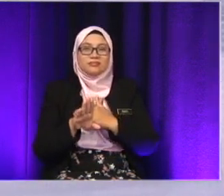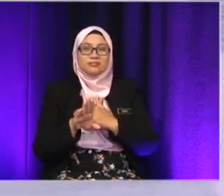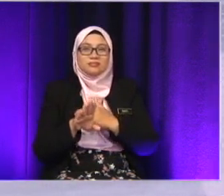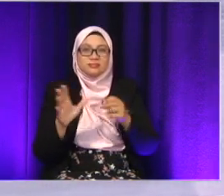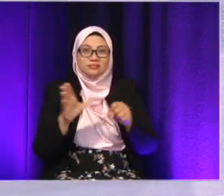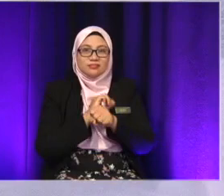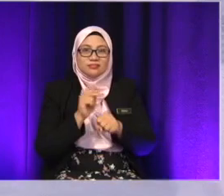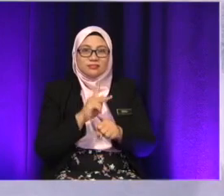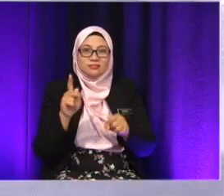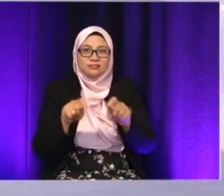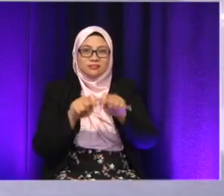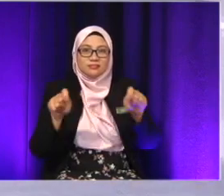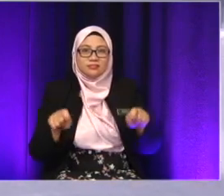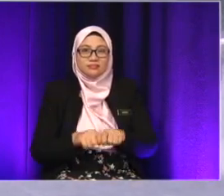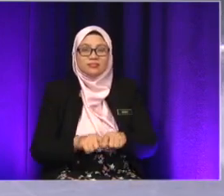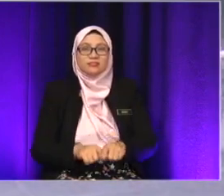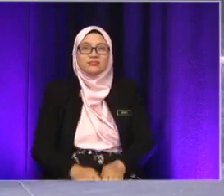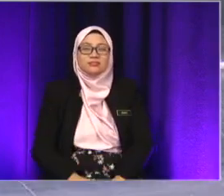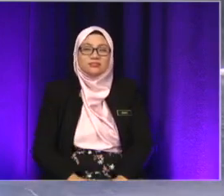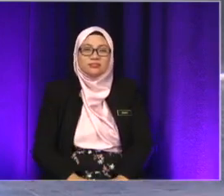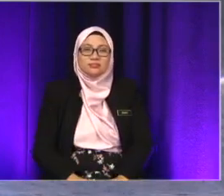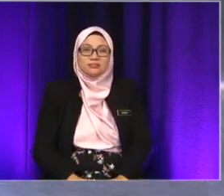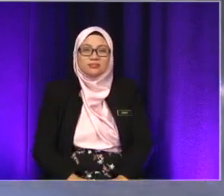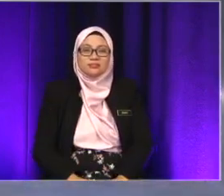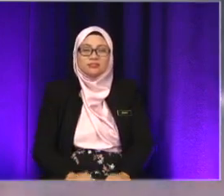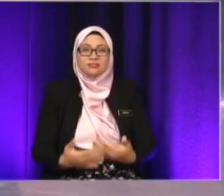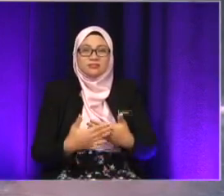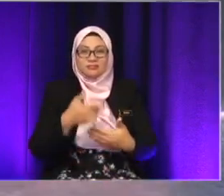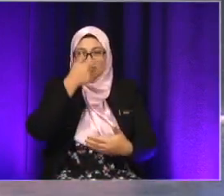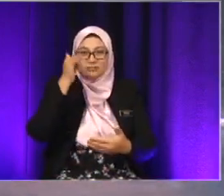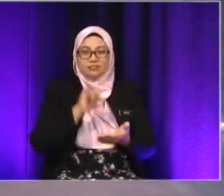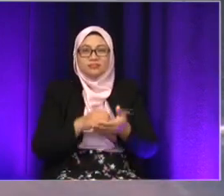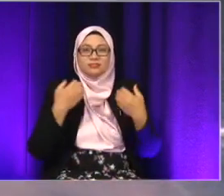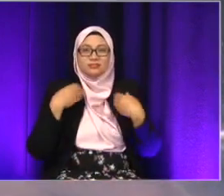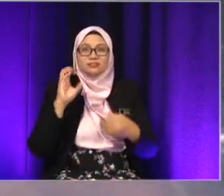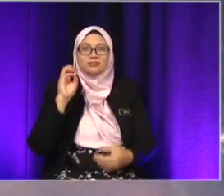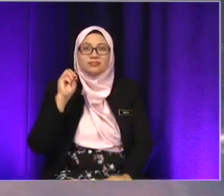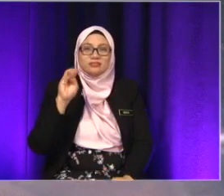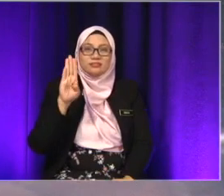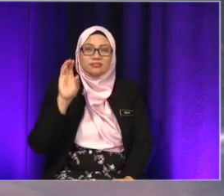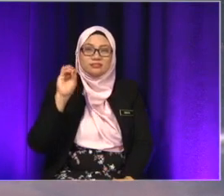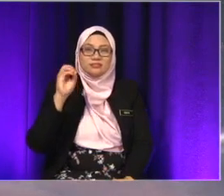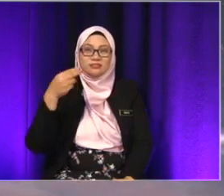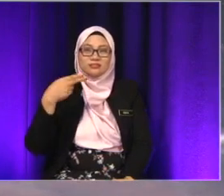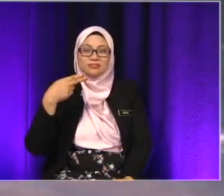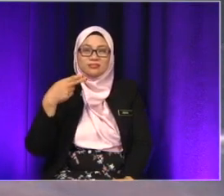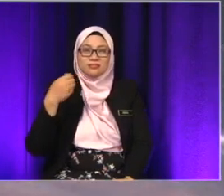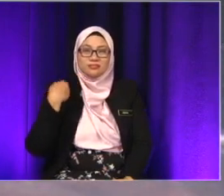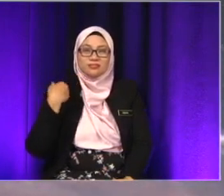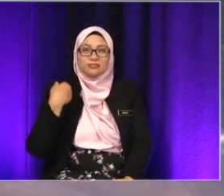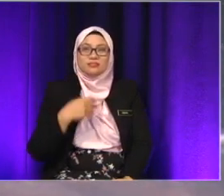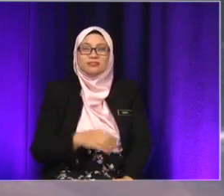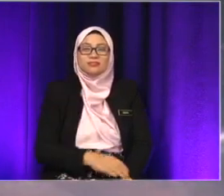sana. Tolak sini. Okey. Itu dia. Lepas tu ni nama omboh ni kalau baik. Ni kita nama omboh ni kan, ada dia